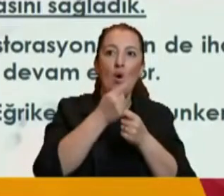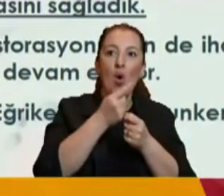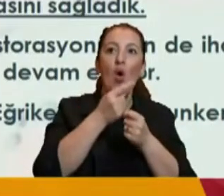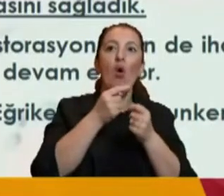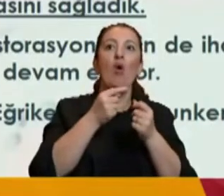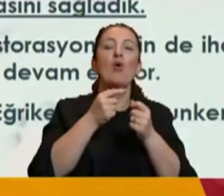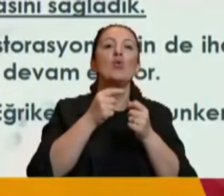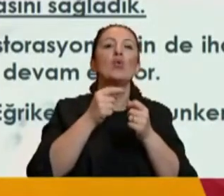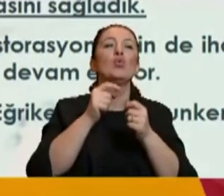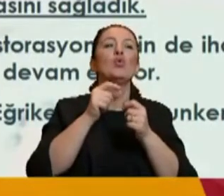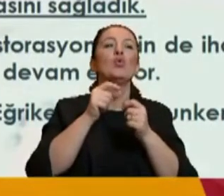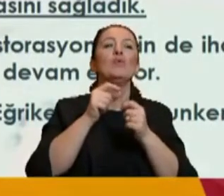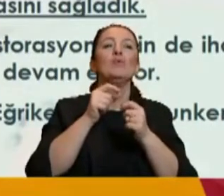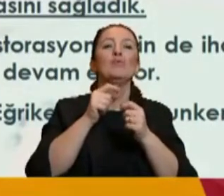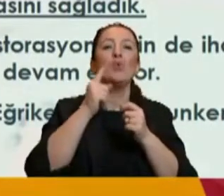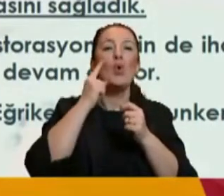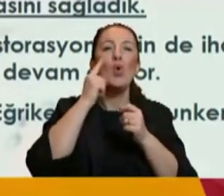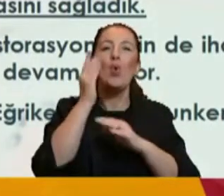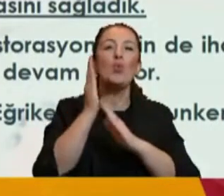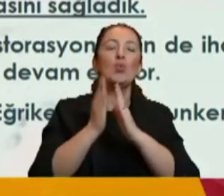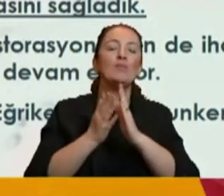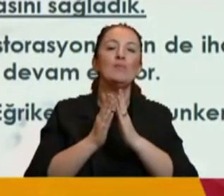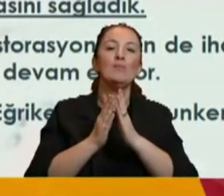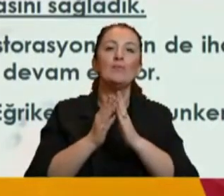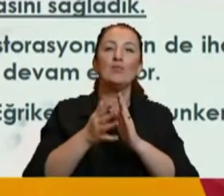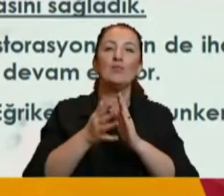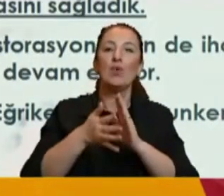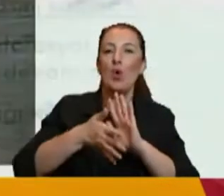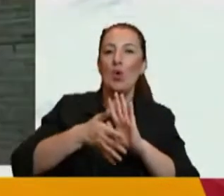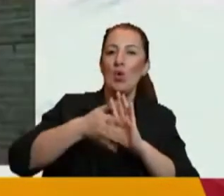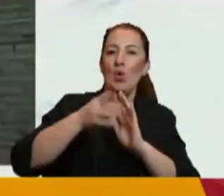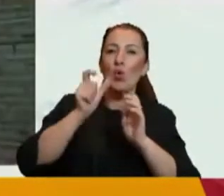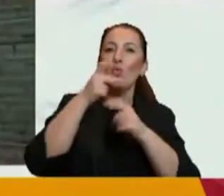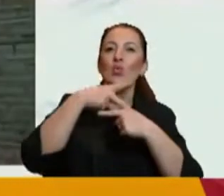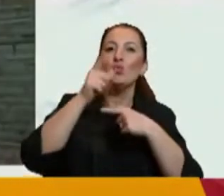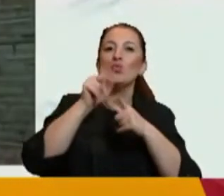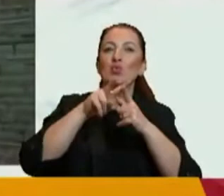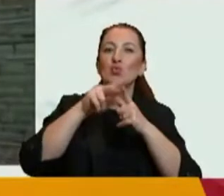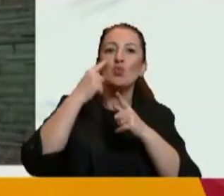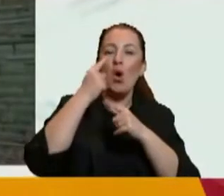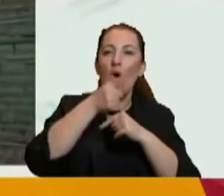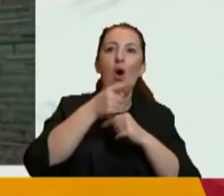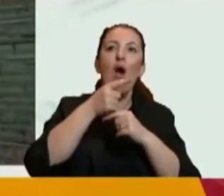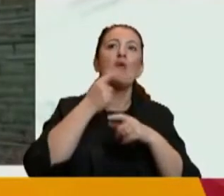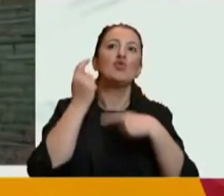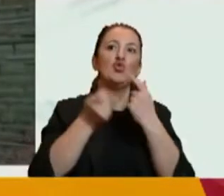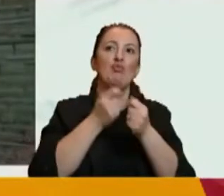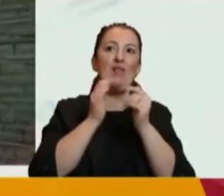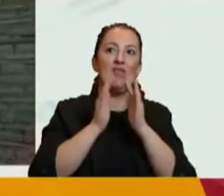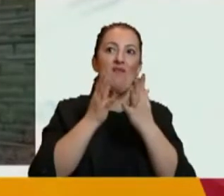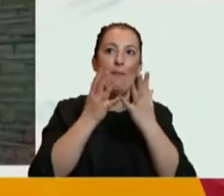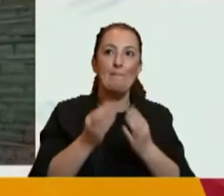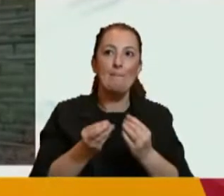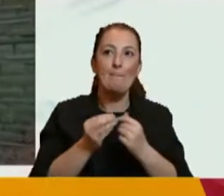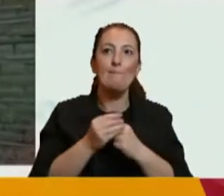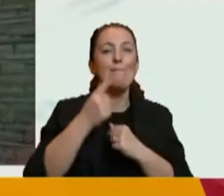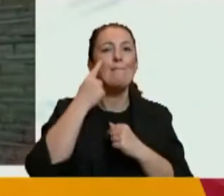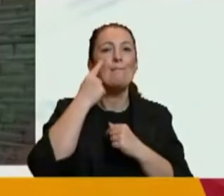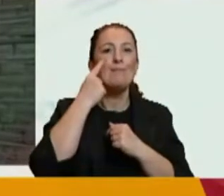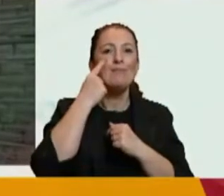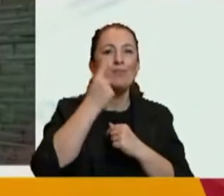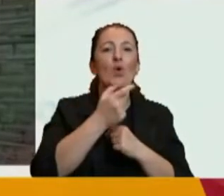dede Restaurant restorasyon çalışmalarımız devam ediyor ve bu Bozdoğan